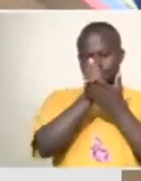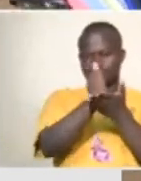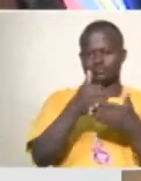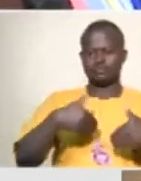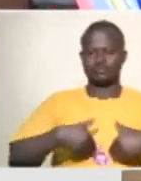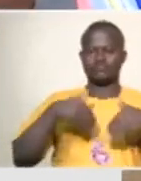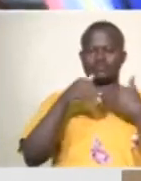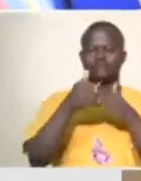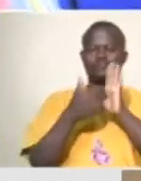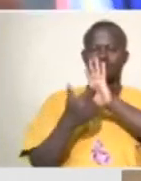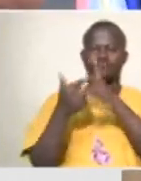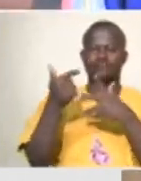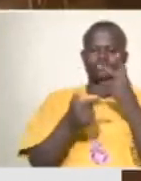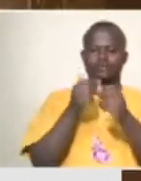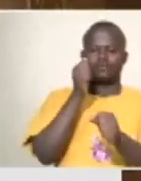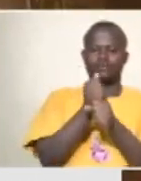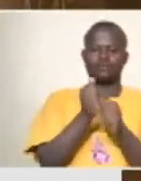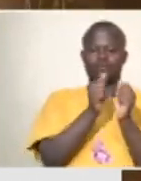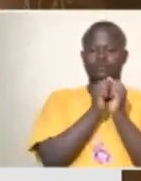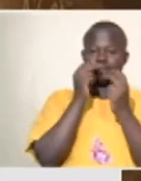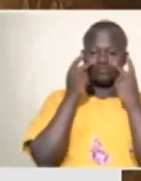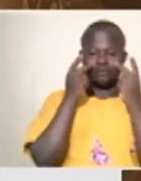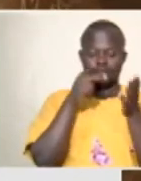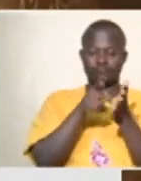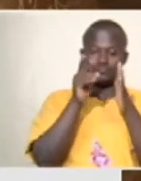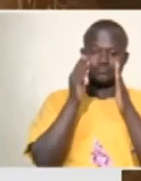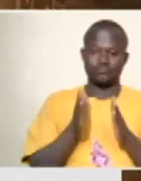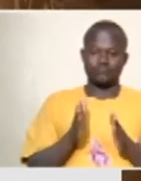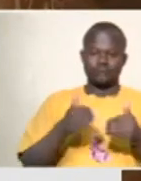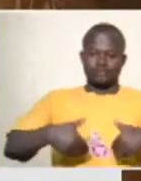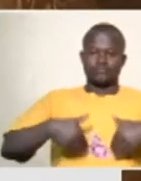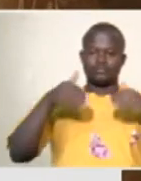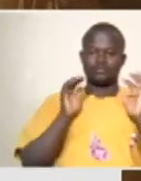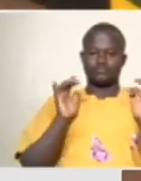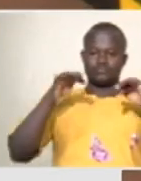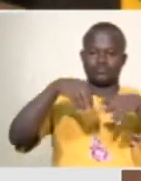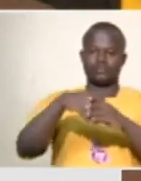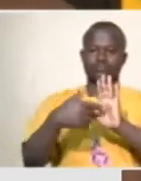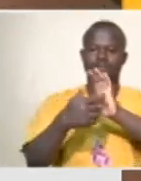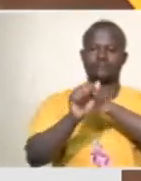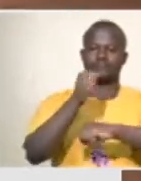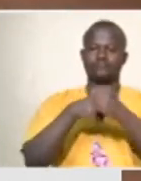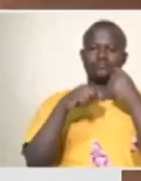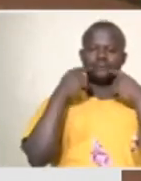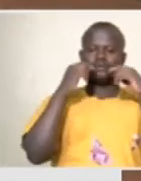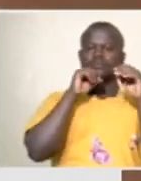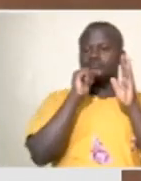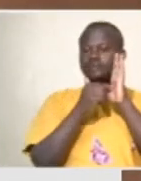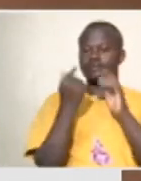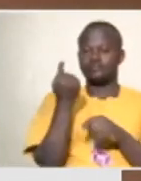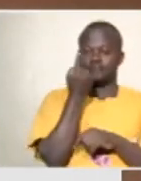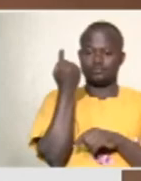urubyiruko kumenyekanisha ibyo bakora no kubona abaguzi. Urubyiruko rwitabiriye irimurika bikorwa ruvuga ko atari kumurika